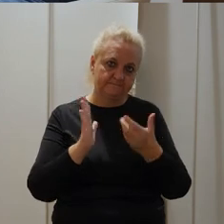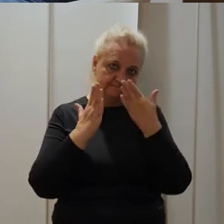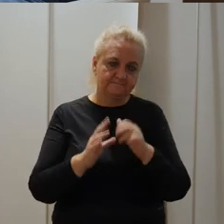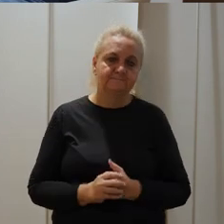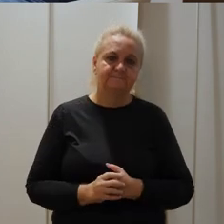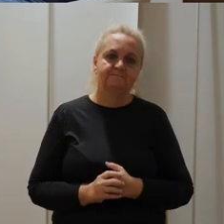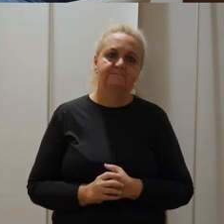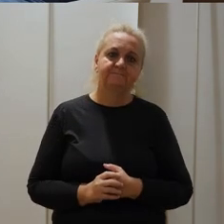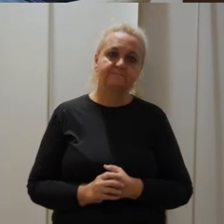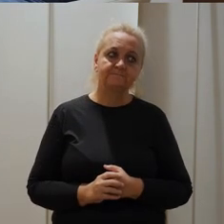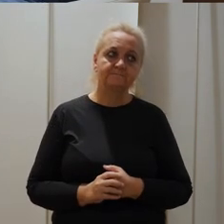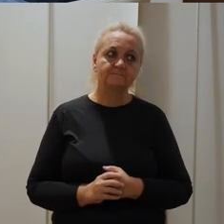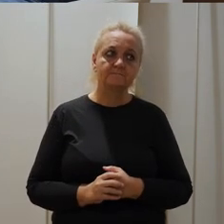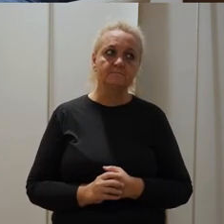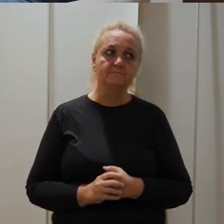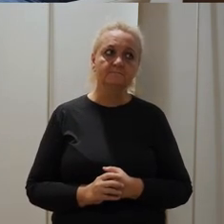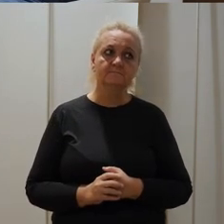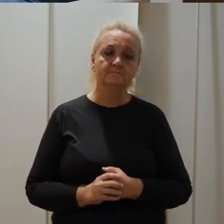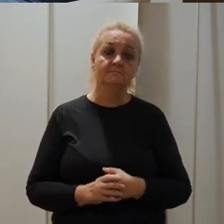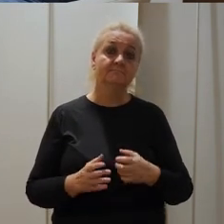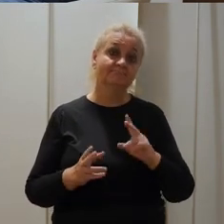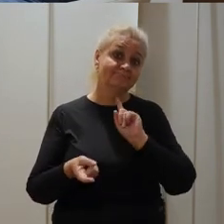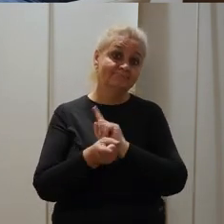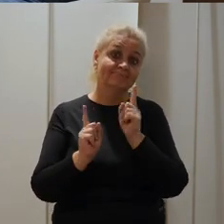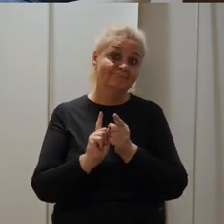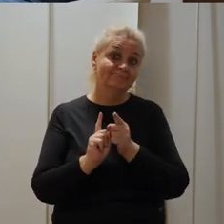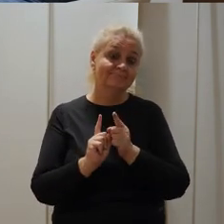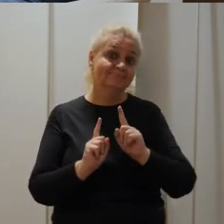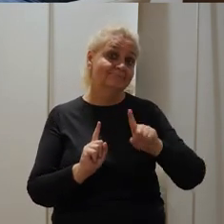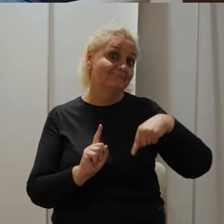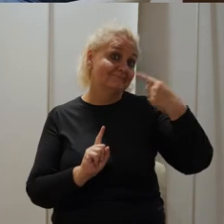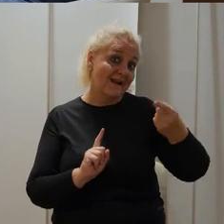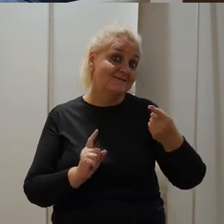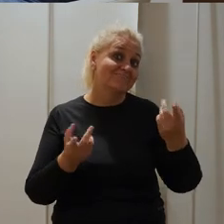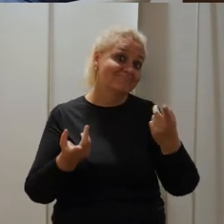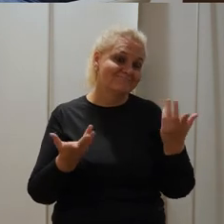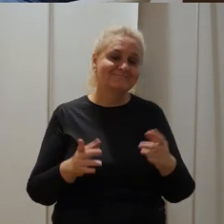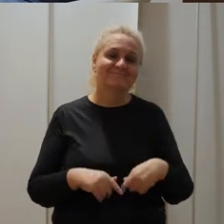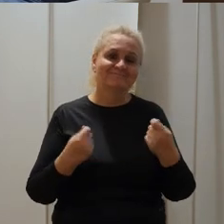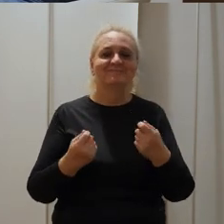I widzimy się może na jakimś infeście wobec tego.